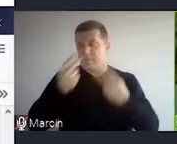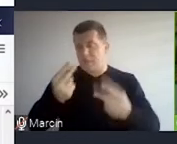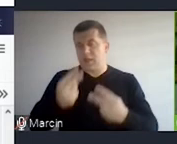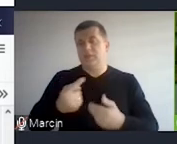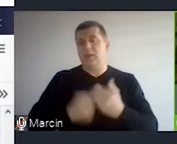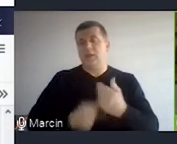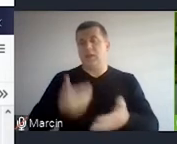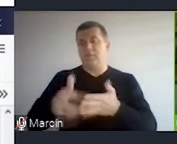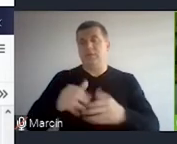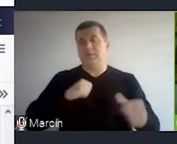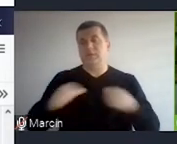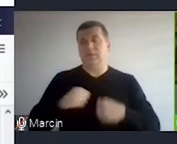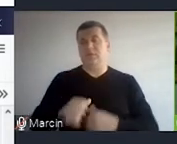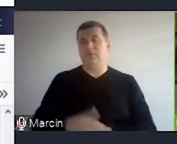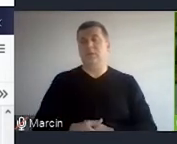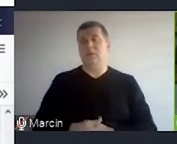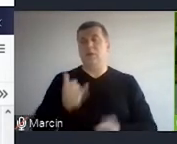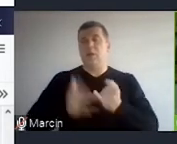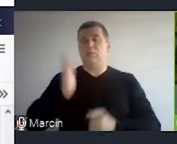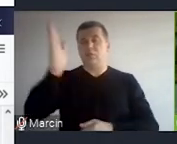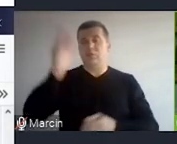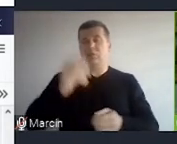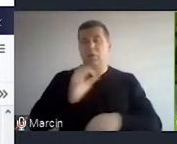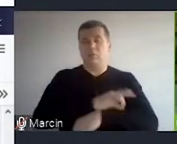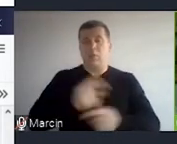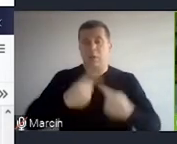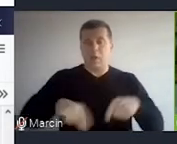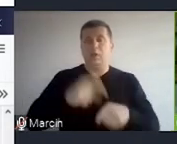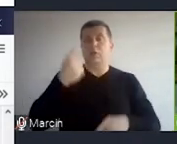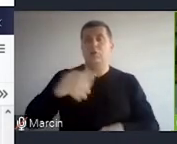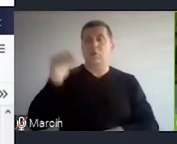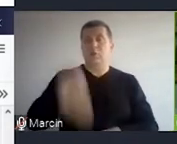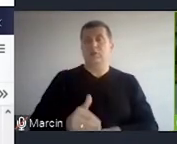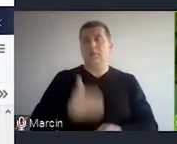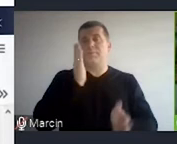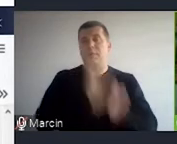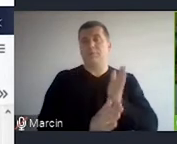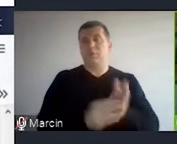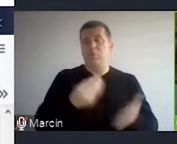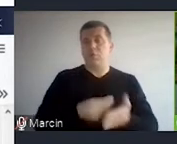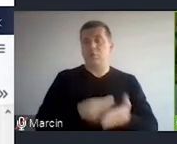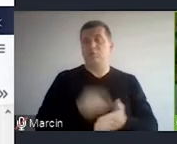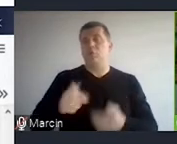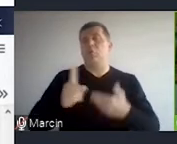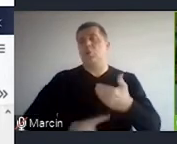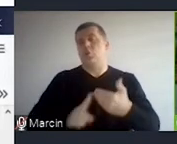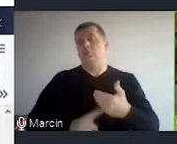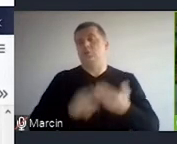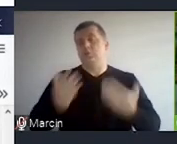na zarządzanie. Jeśli znowu później w projekcie zrealizujecie 100 tysięcy bezpośrednich, to